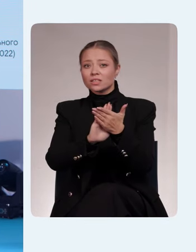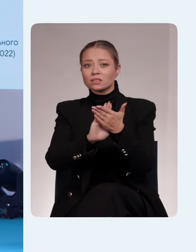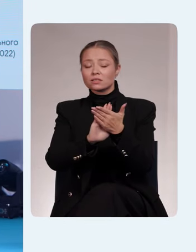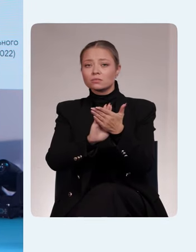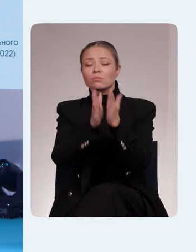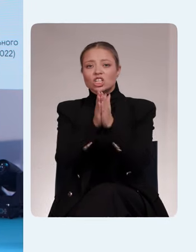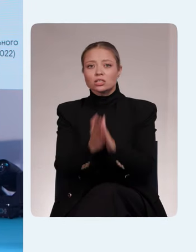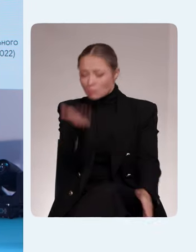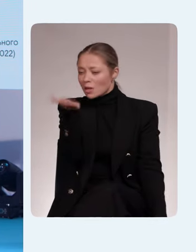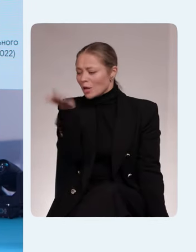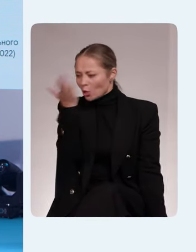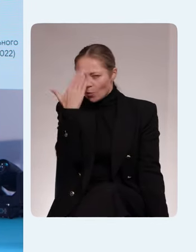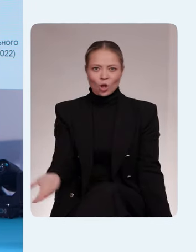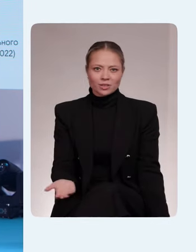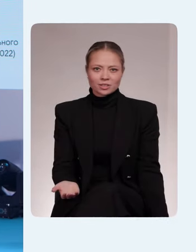А вы похлопайте себя по лицу.